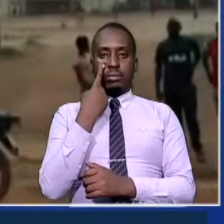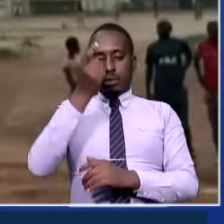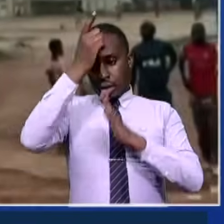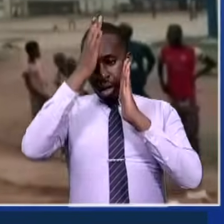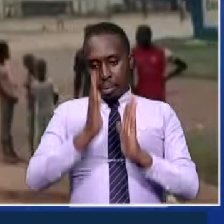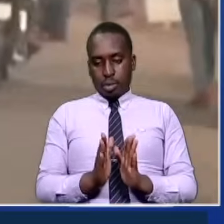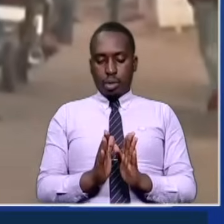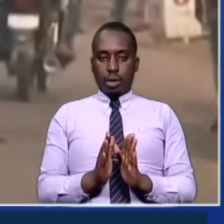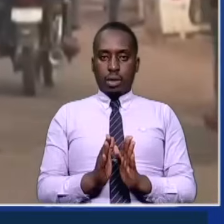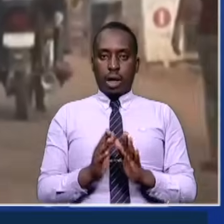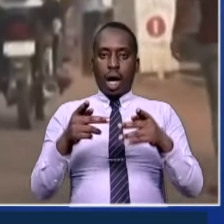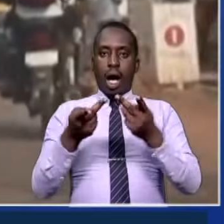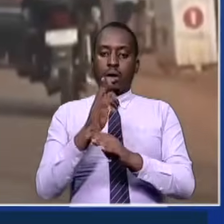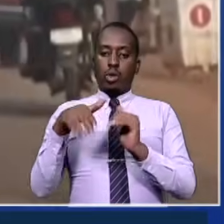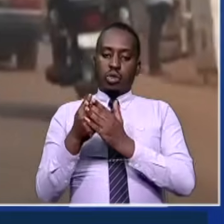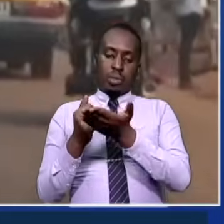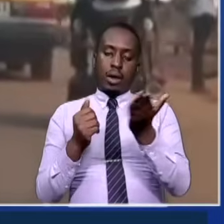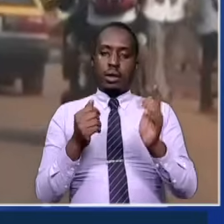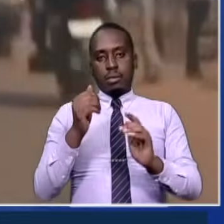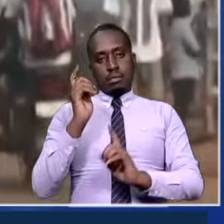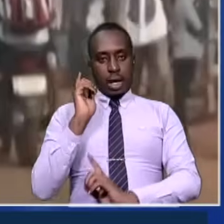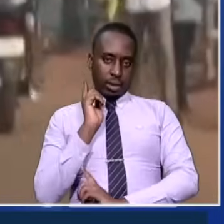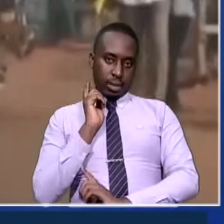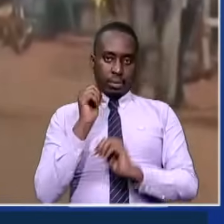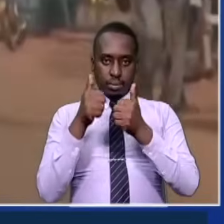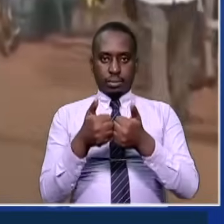abaturage aho bari hose baratekanye.